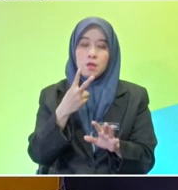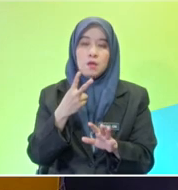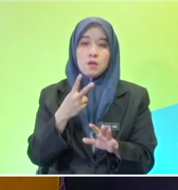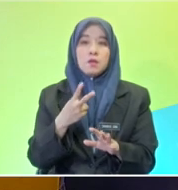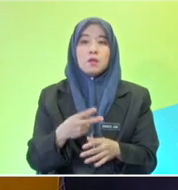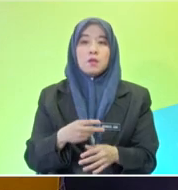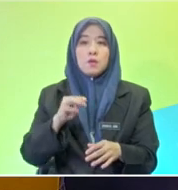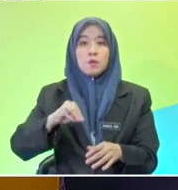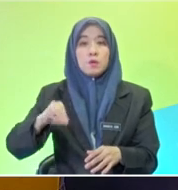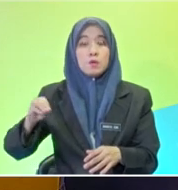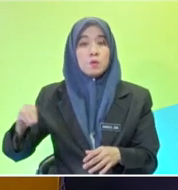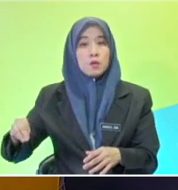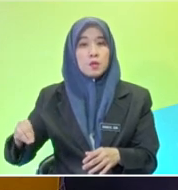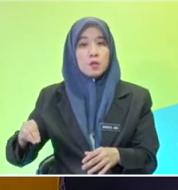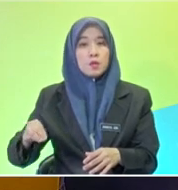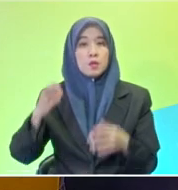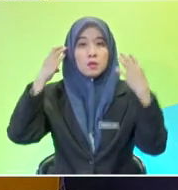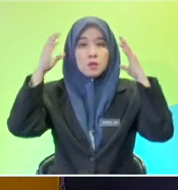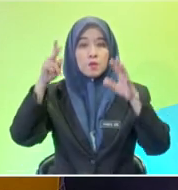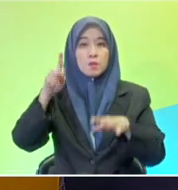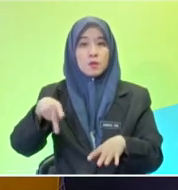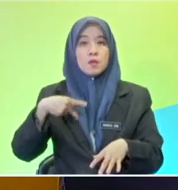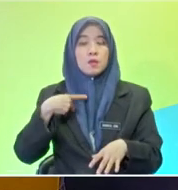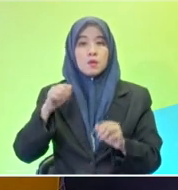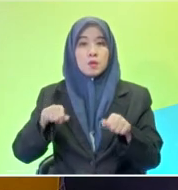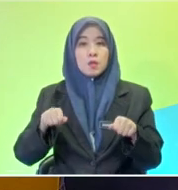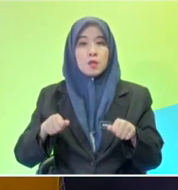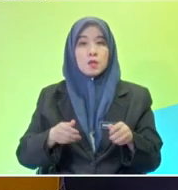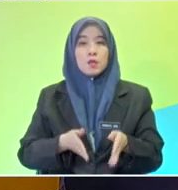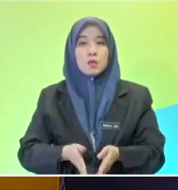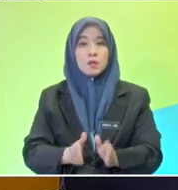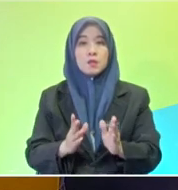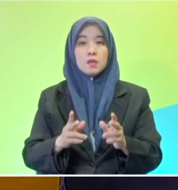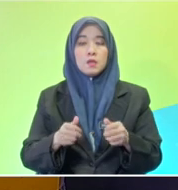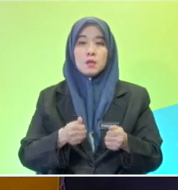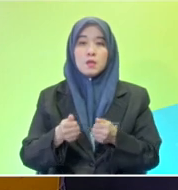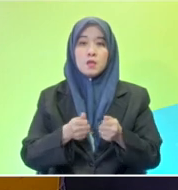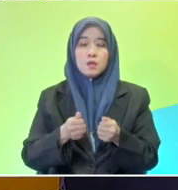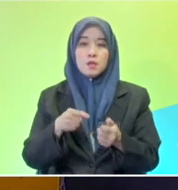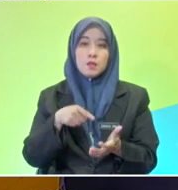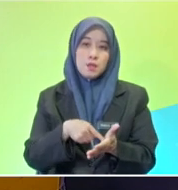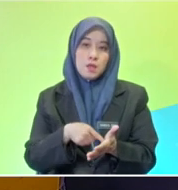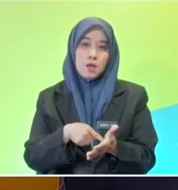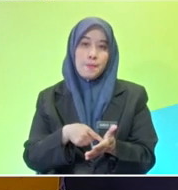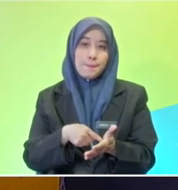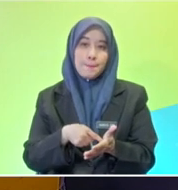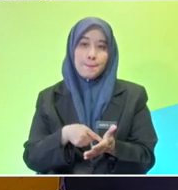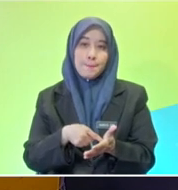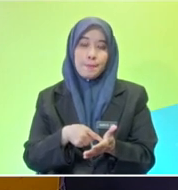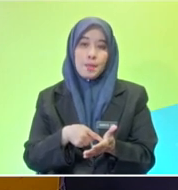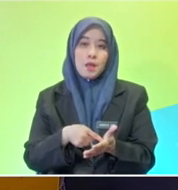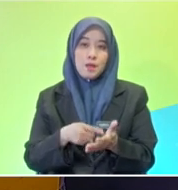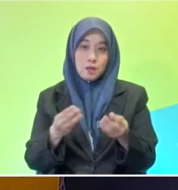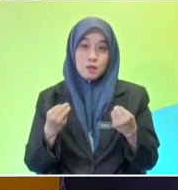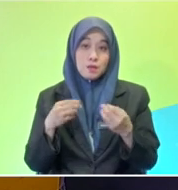Dan murid-murid pun saya pasti ya boleh menjalankan aktiviti ni. Terima kasih cikgu. Okay. Baiklah. Nak buah lagi ke?